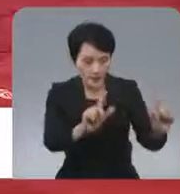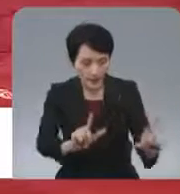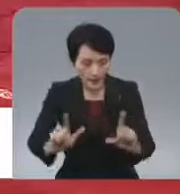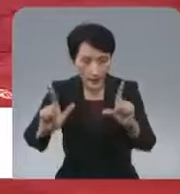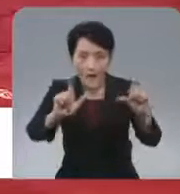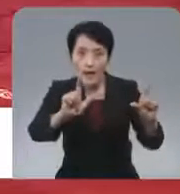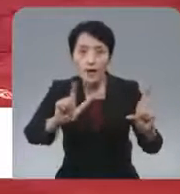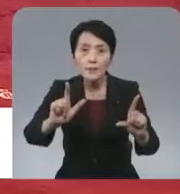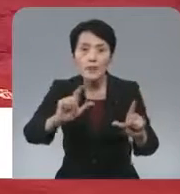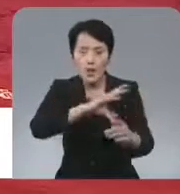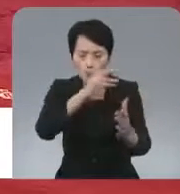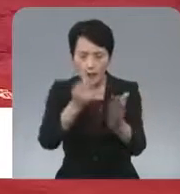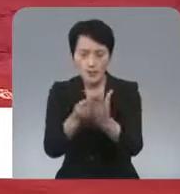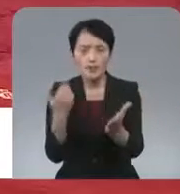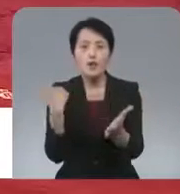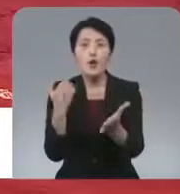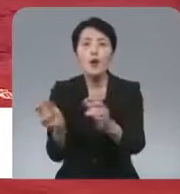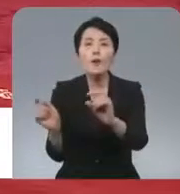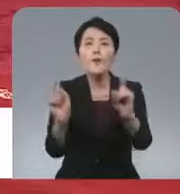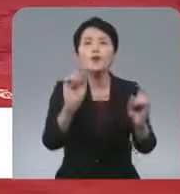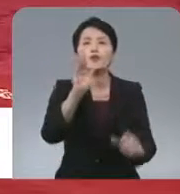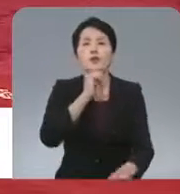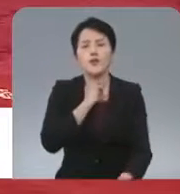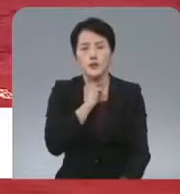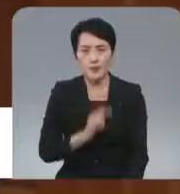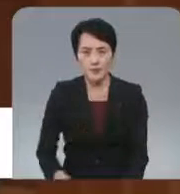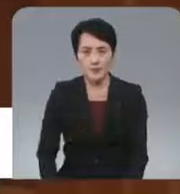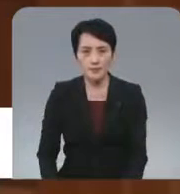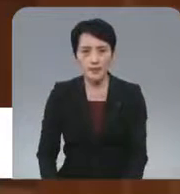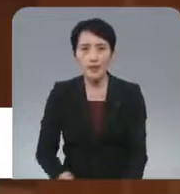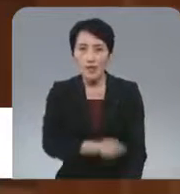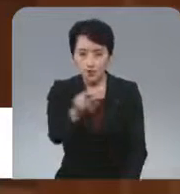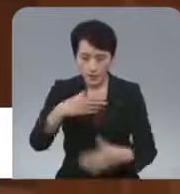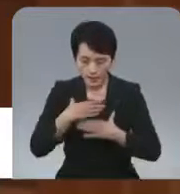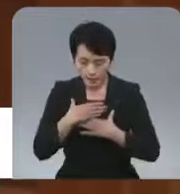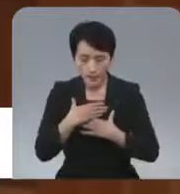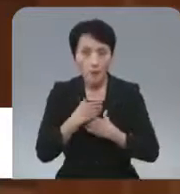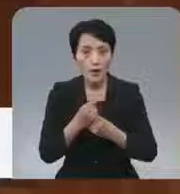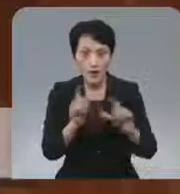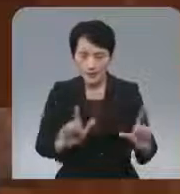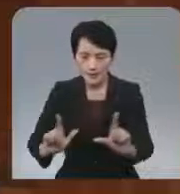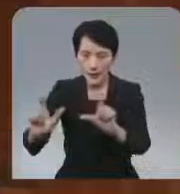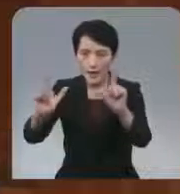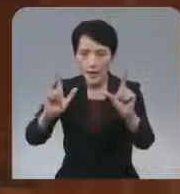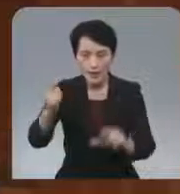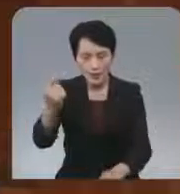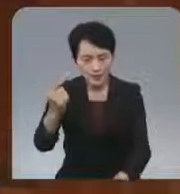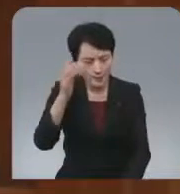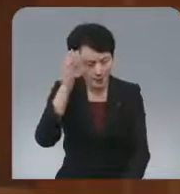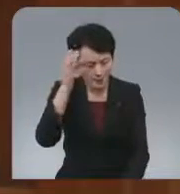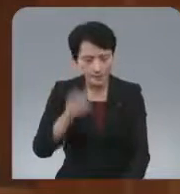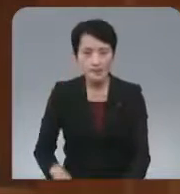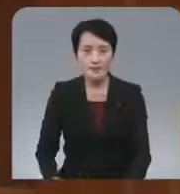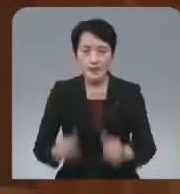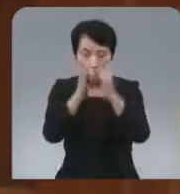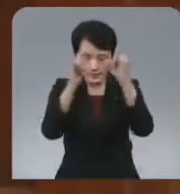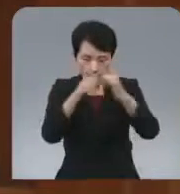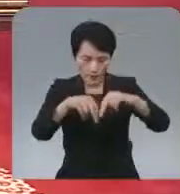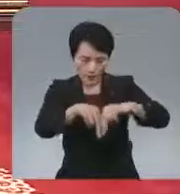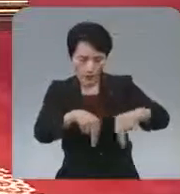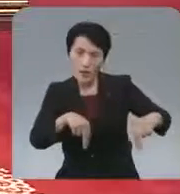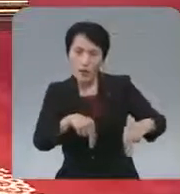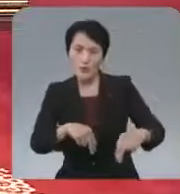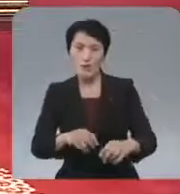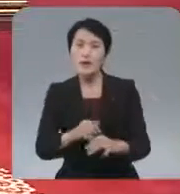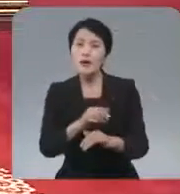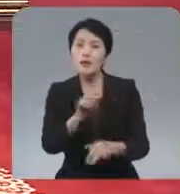展开激烈竞争的民主主义庆典，并呼吁国民积极参与选举。文在寅表示，希望选举